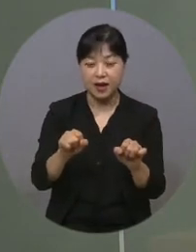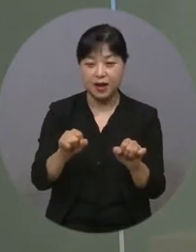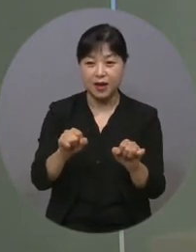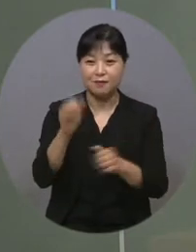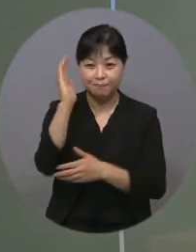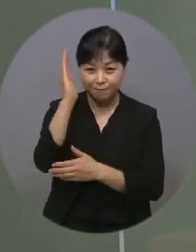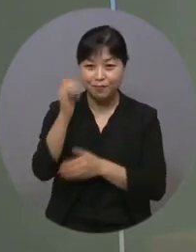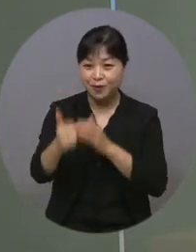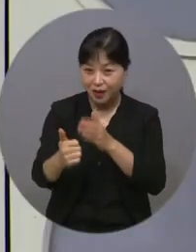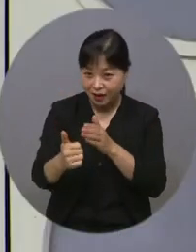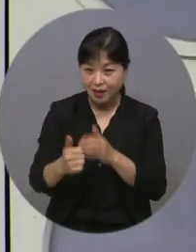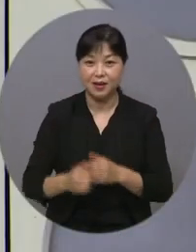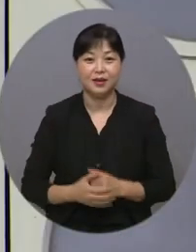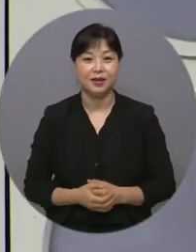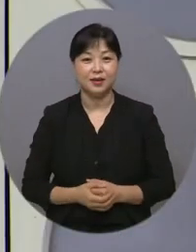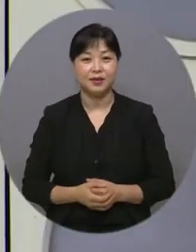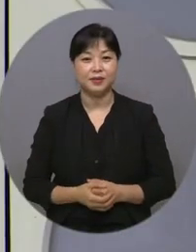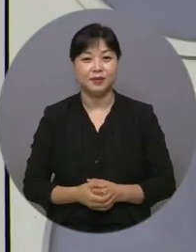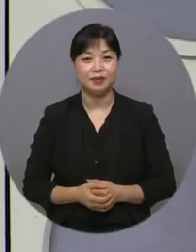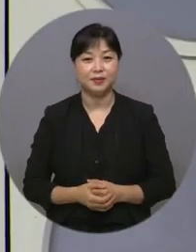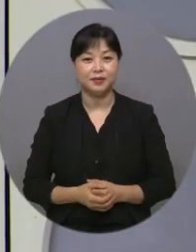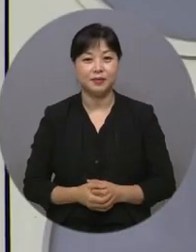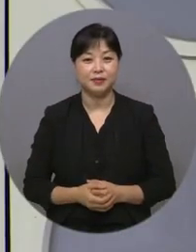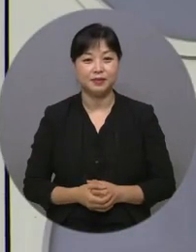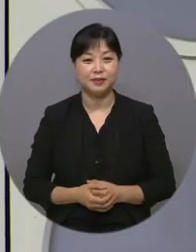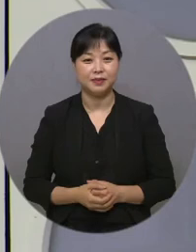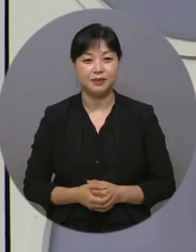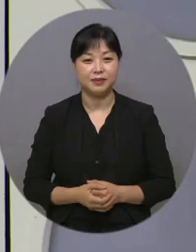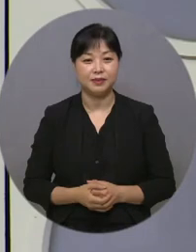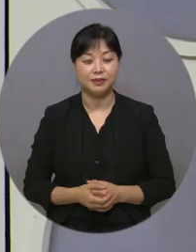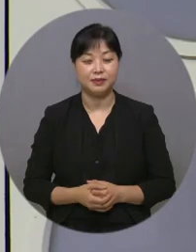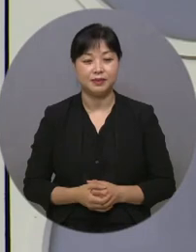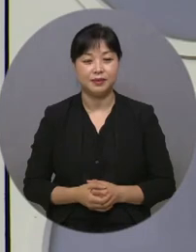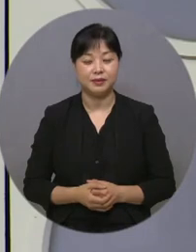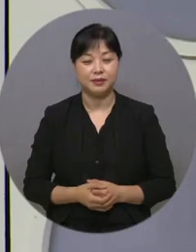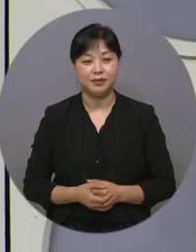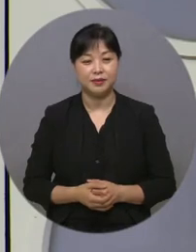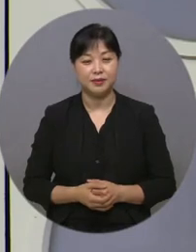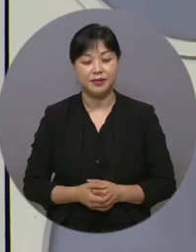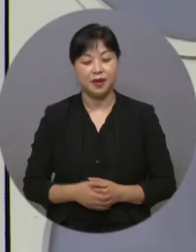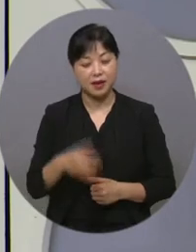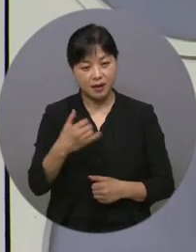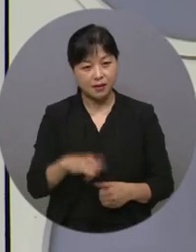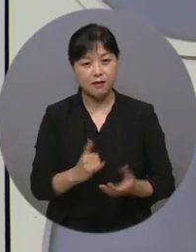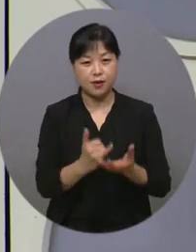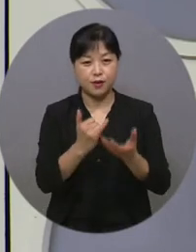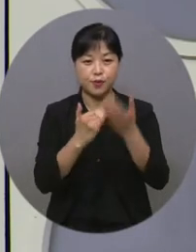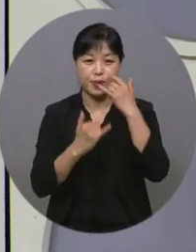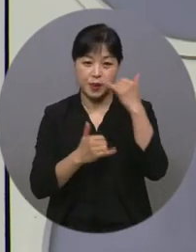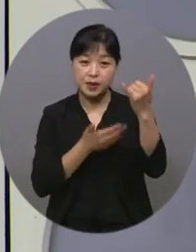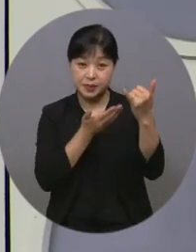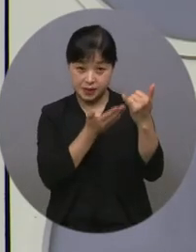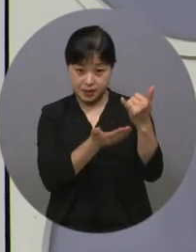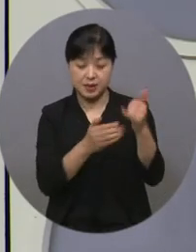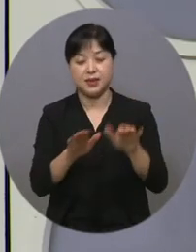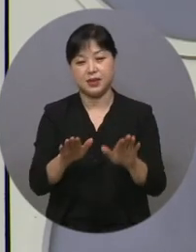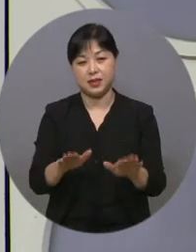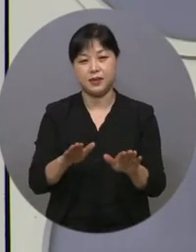해주시죠. 네. 예. 우선 학부모님들이 지금은 코로나 시대이기